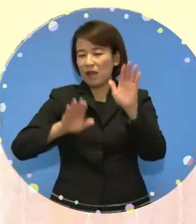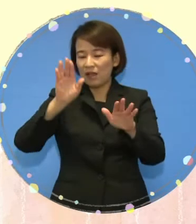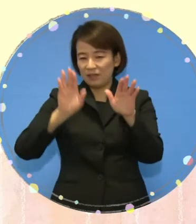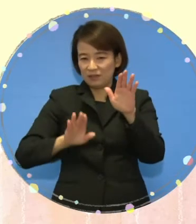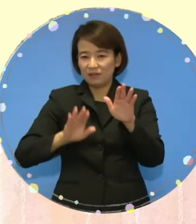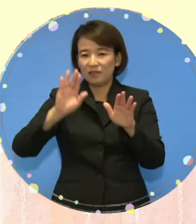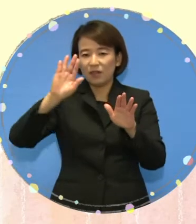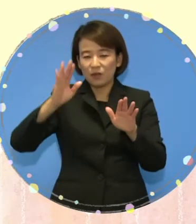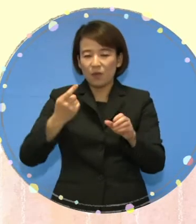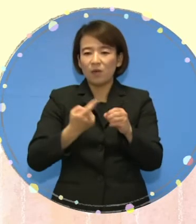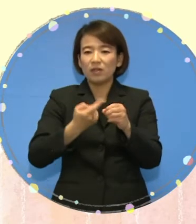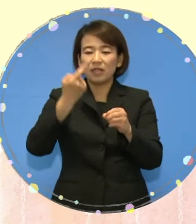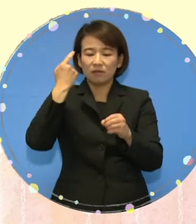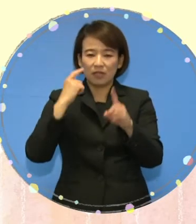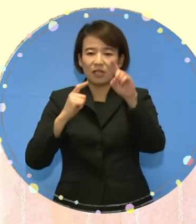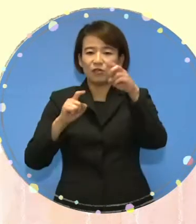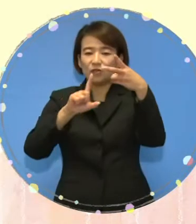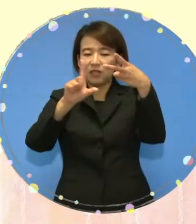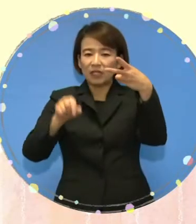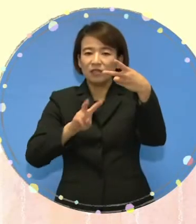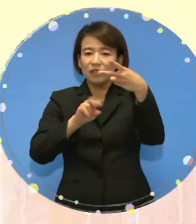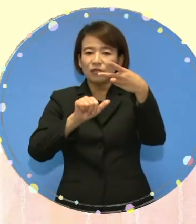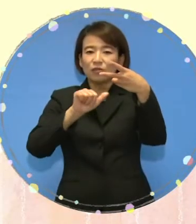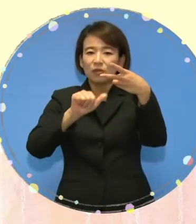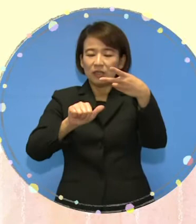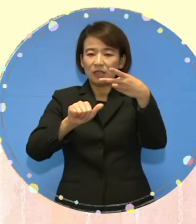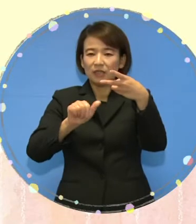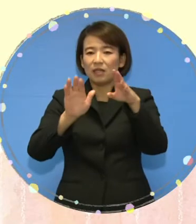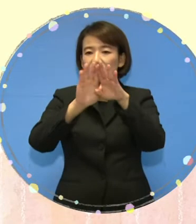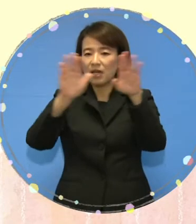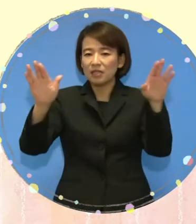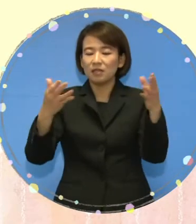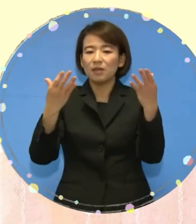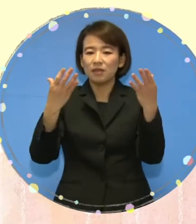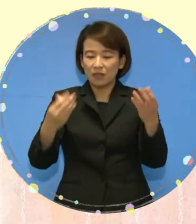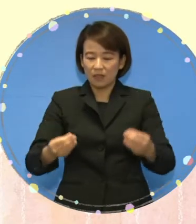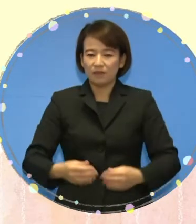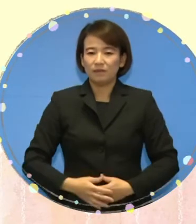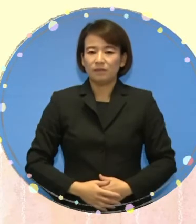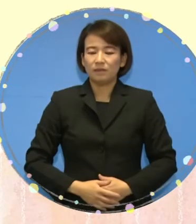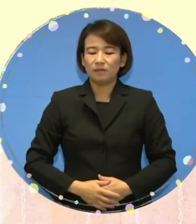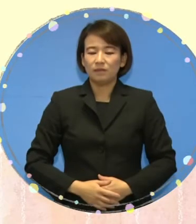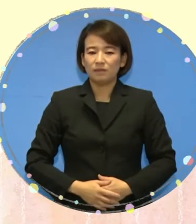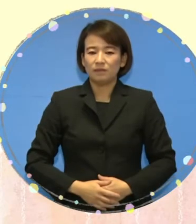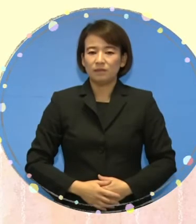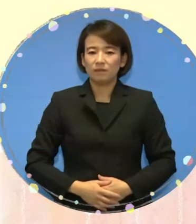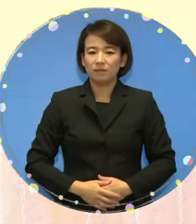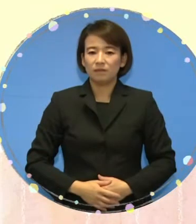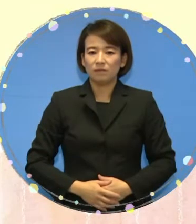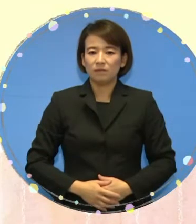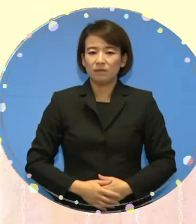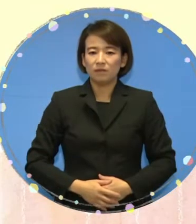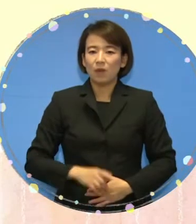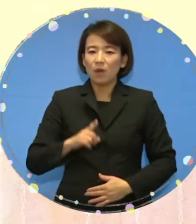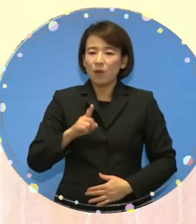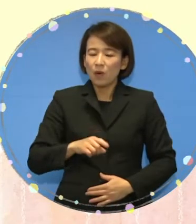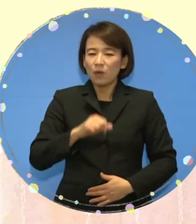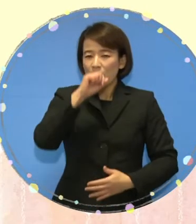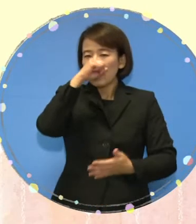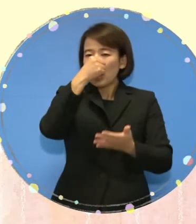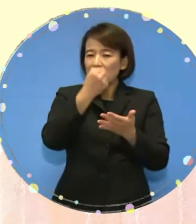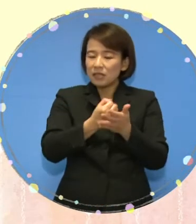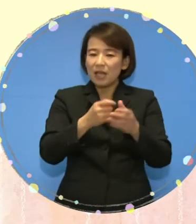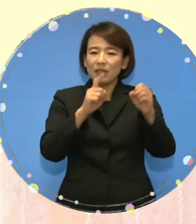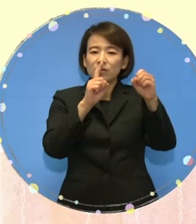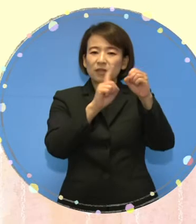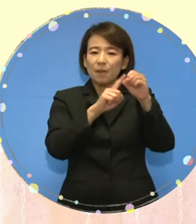昨年12月25日に供用を開始することができました授業の実現に協力